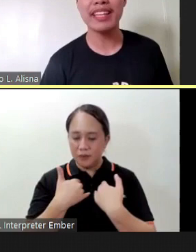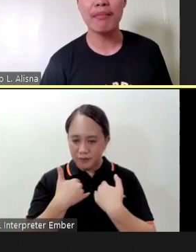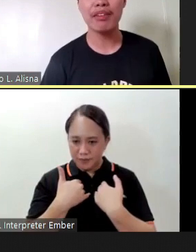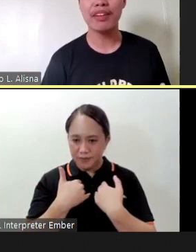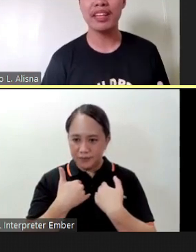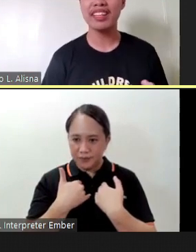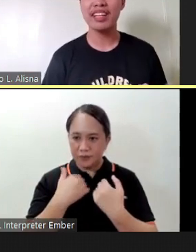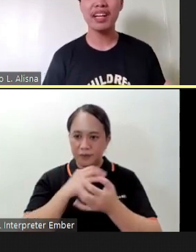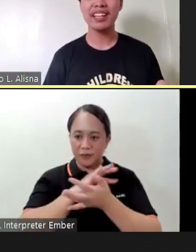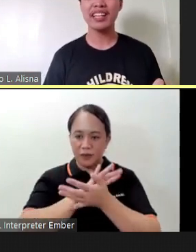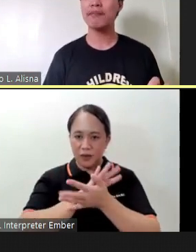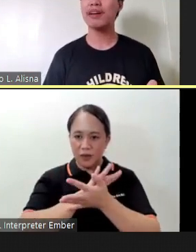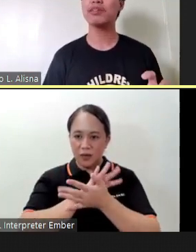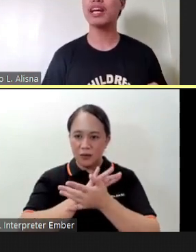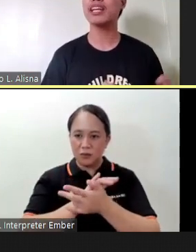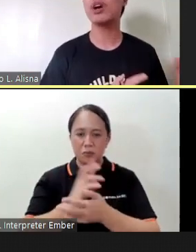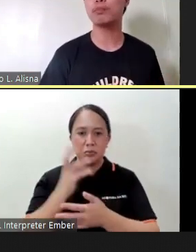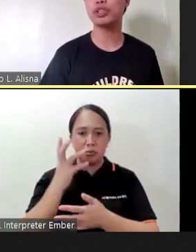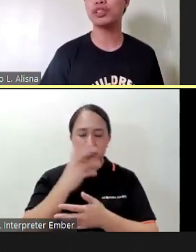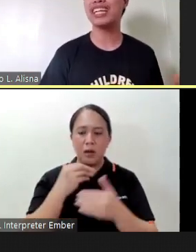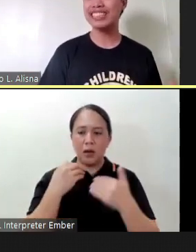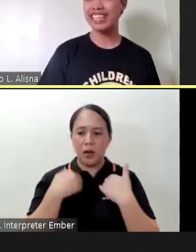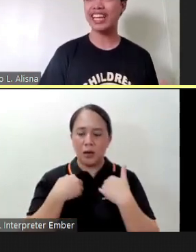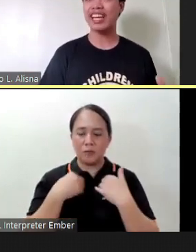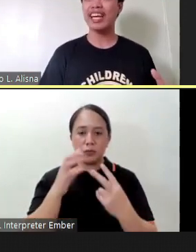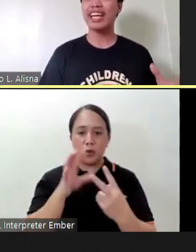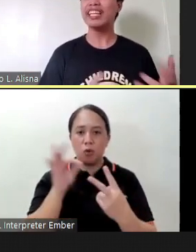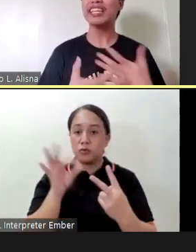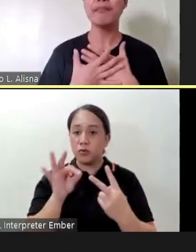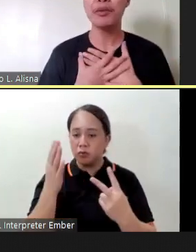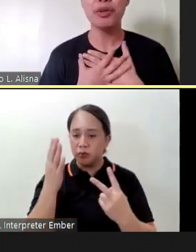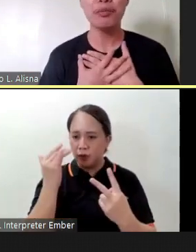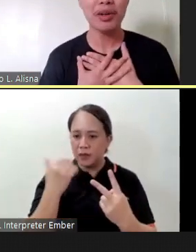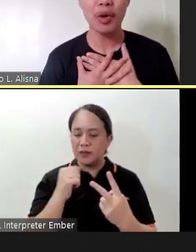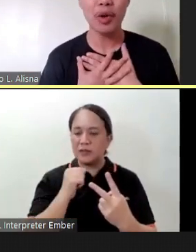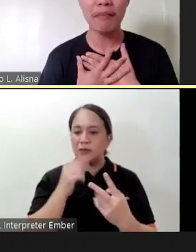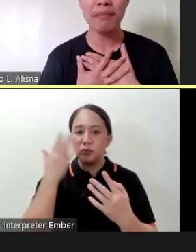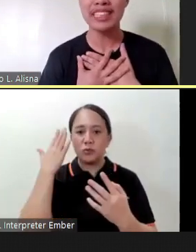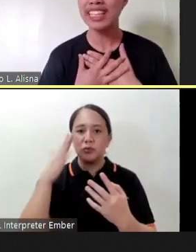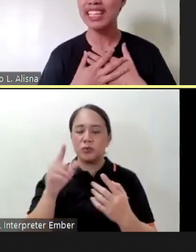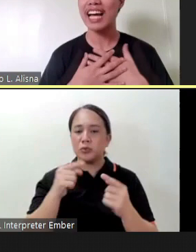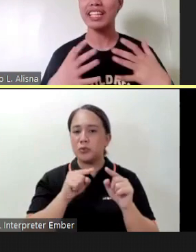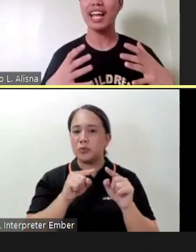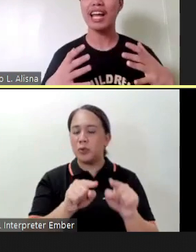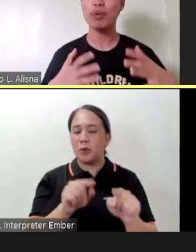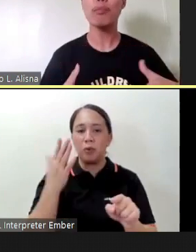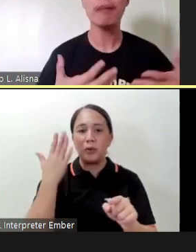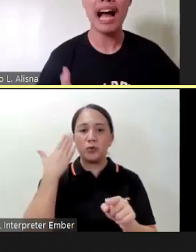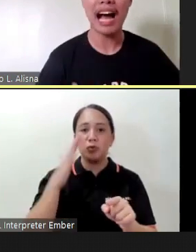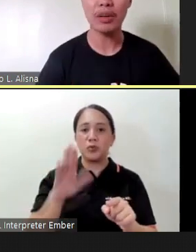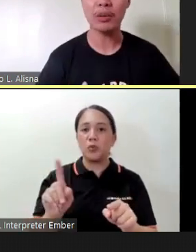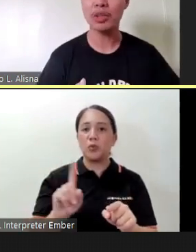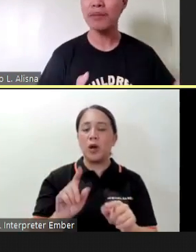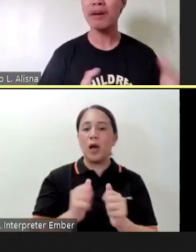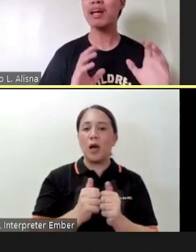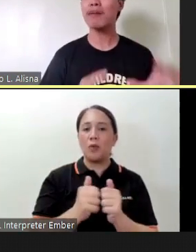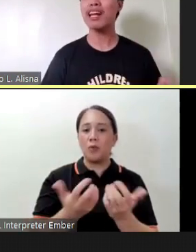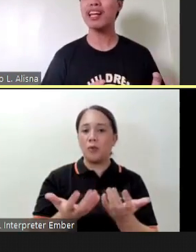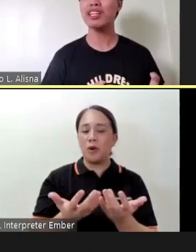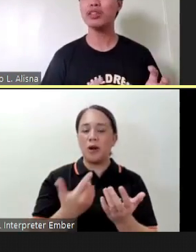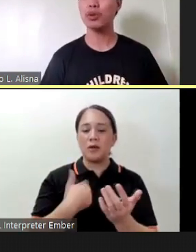pandemic fatigue at napakaganda yun magkaroon tayo ng option kasi hindi tayo marunong mag cope up kasi hindi natin alam kung paano